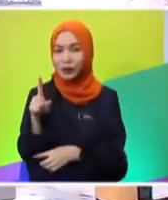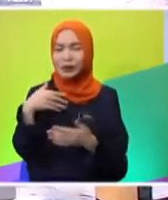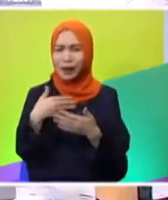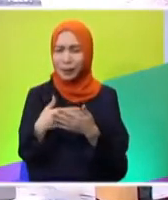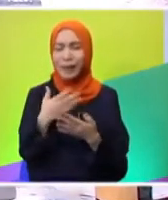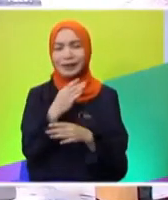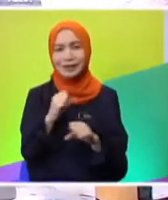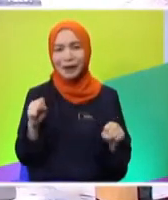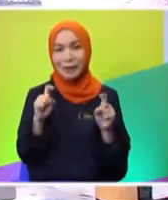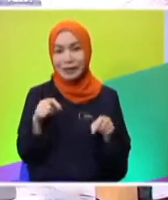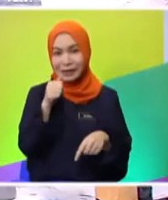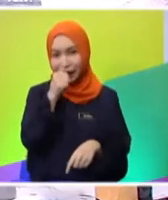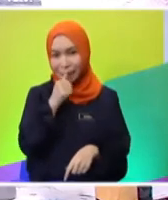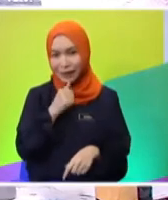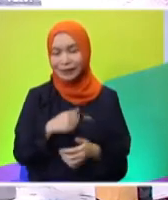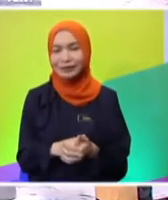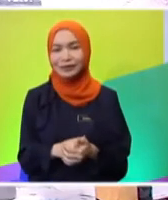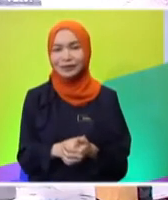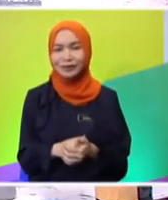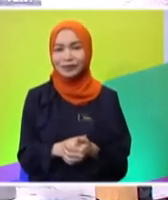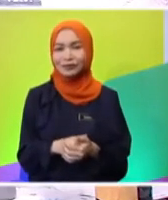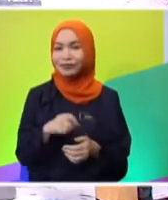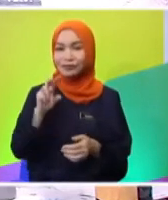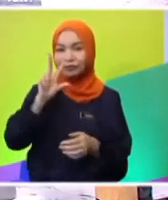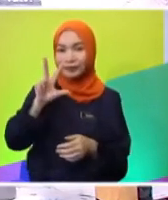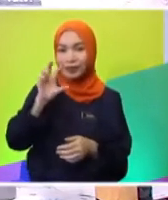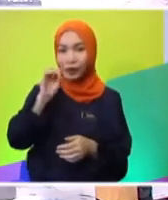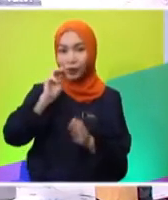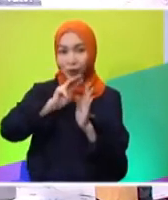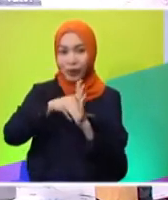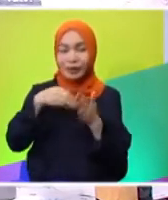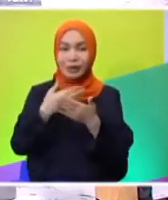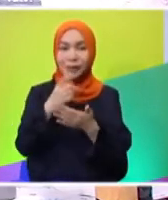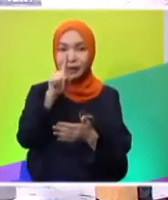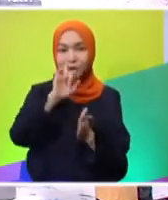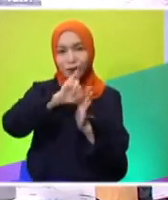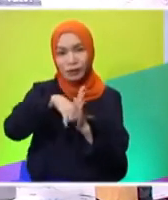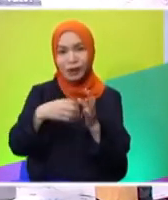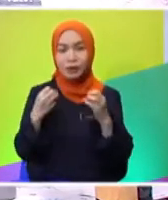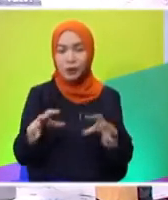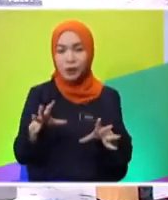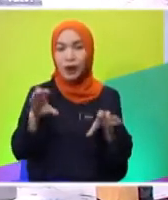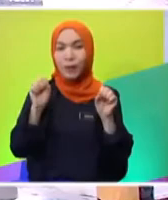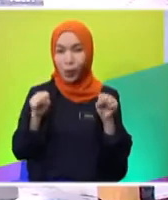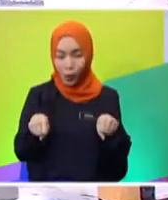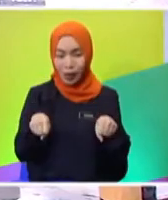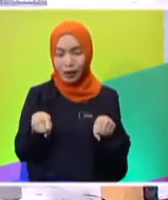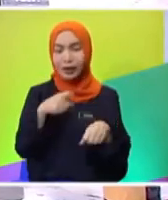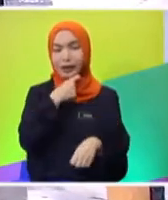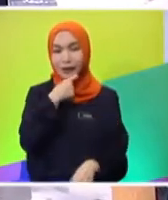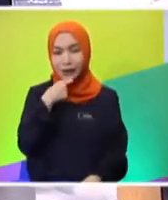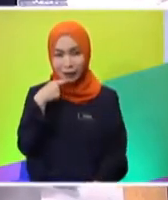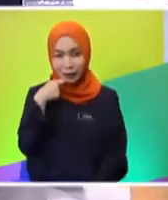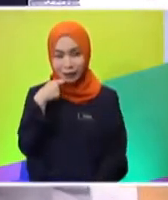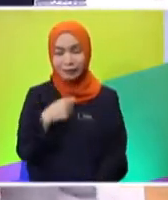lamooso diperlukan bunyi dalam Raker ini antara 30 menit hingga Satu Jam Saja Boleh perintah bikin dengan cantik dan kalau gitu nah Hai cantik